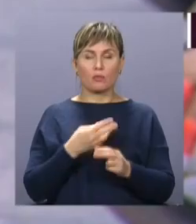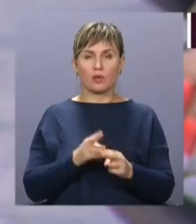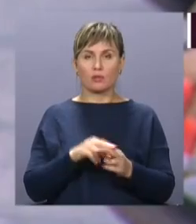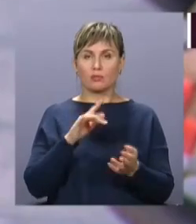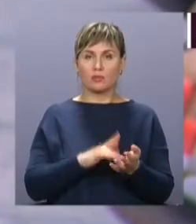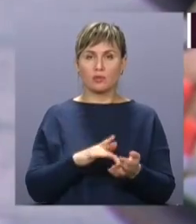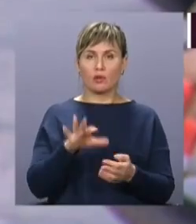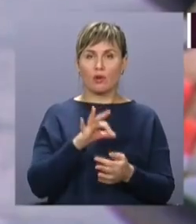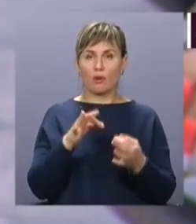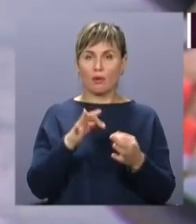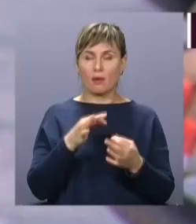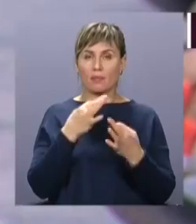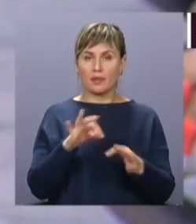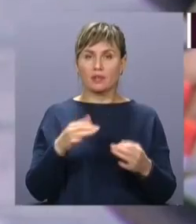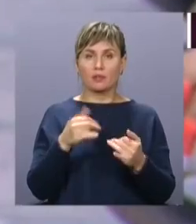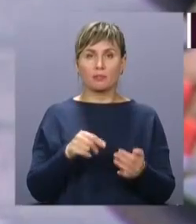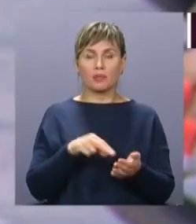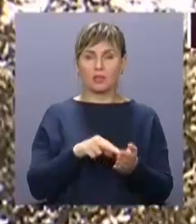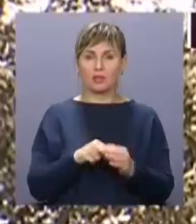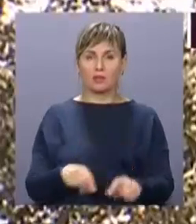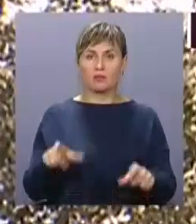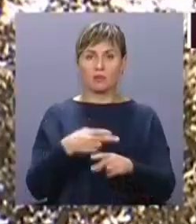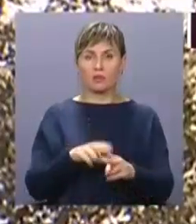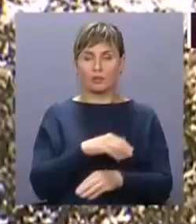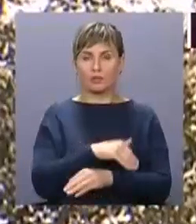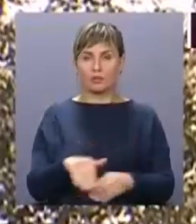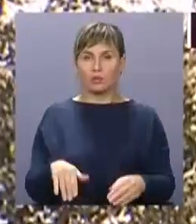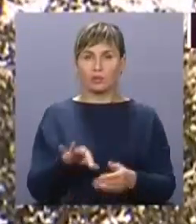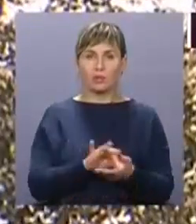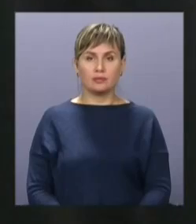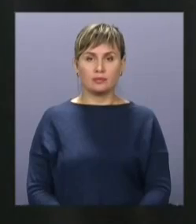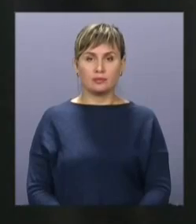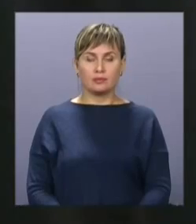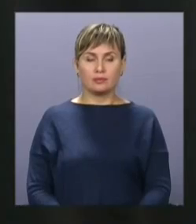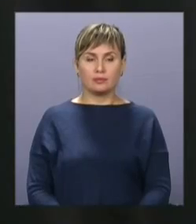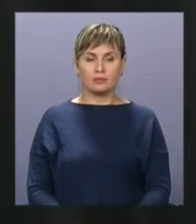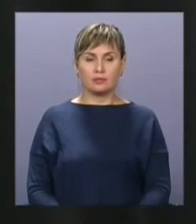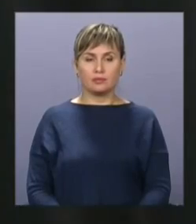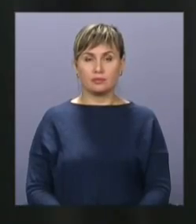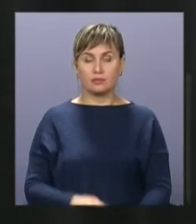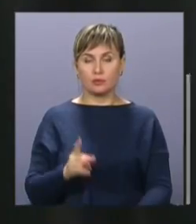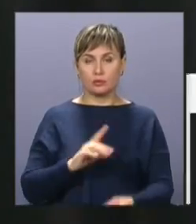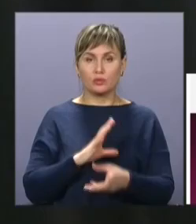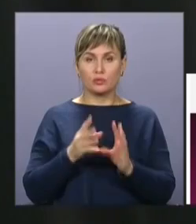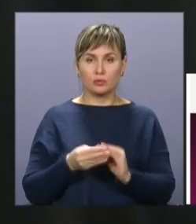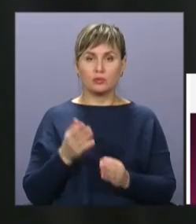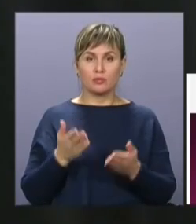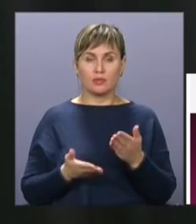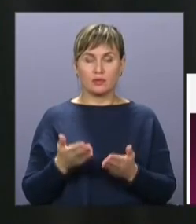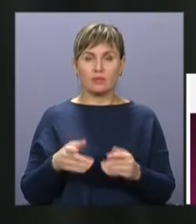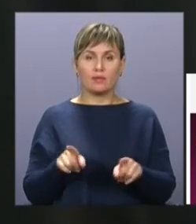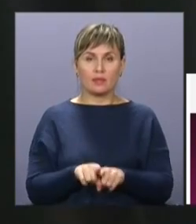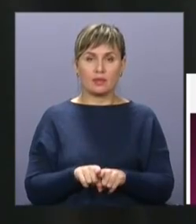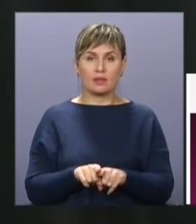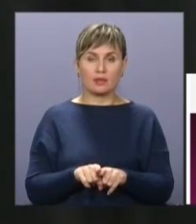Центра урбанистики, поднялась в цене и стоимость жилья на этих улицах сразу на треть. Что, в принципе, наверное, таким